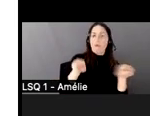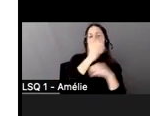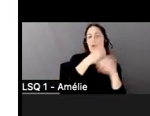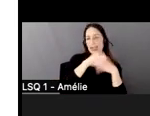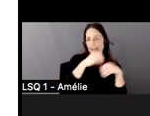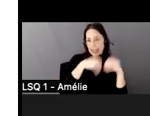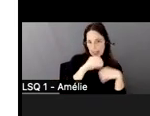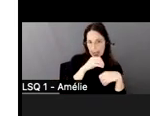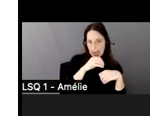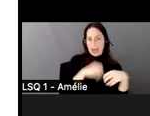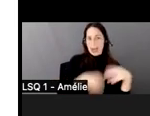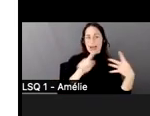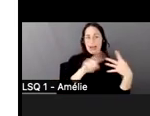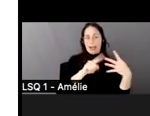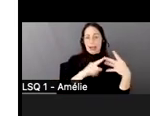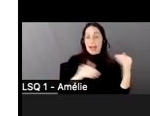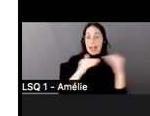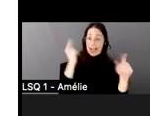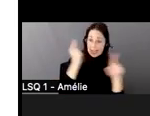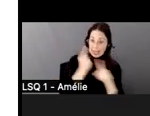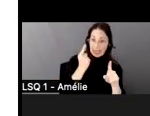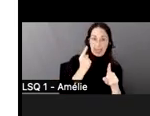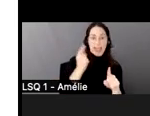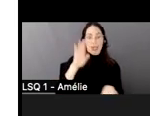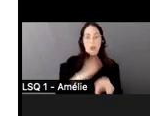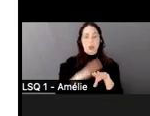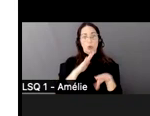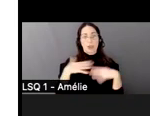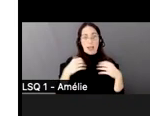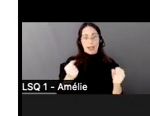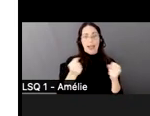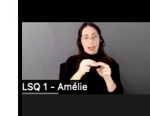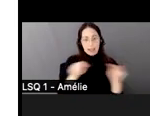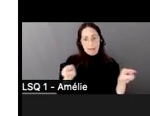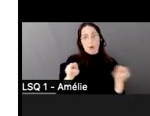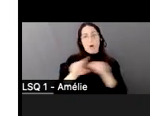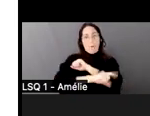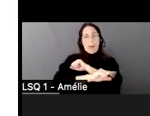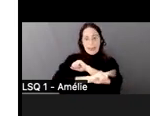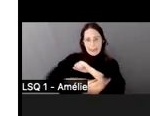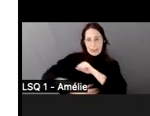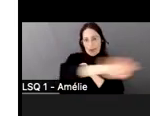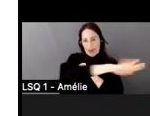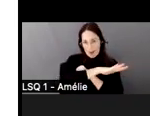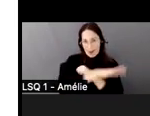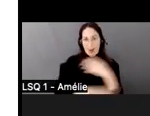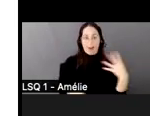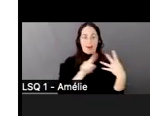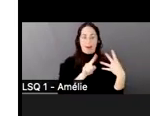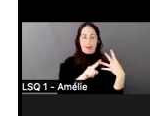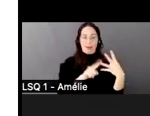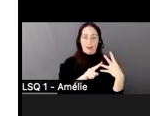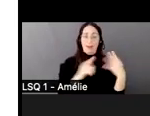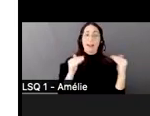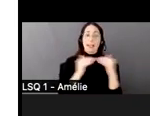organisationnel, une section sur l'équité en matière de santé au niveau du personnel, une